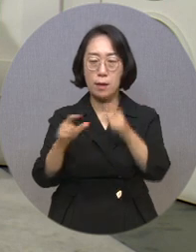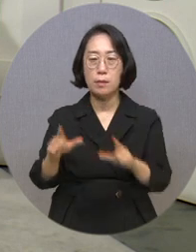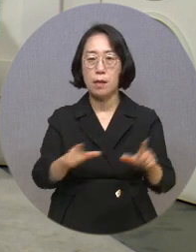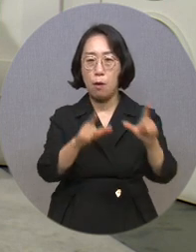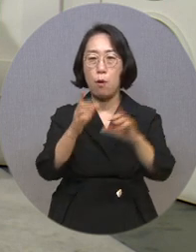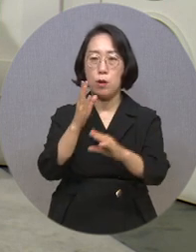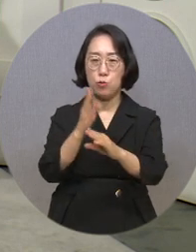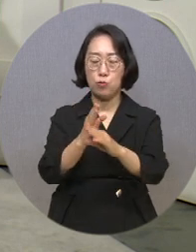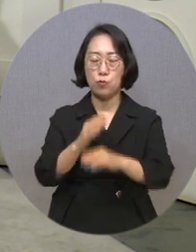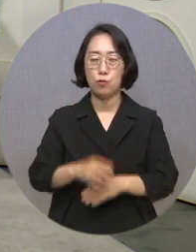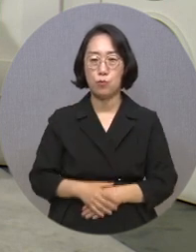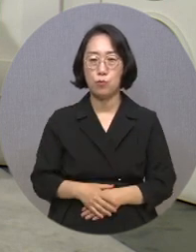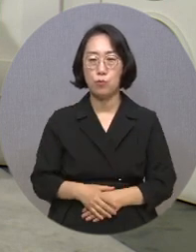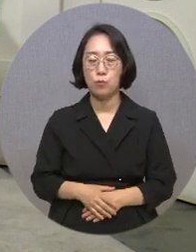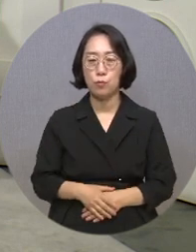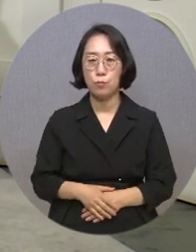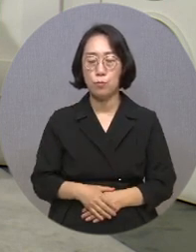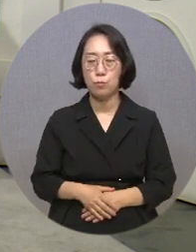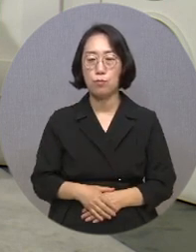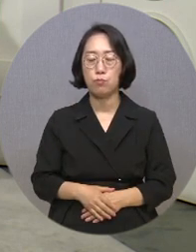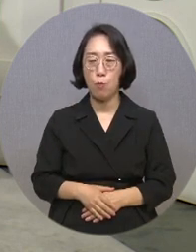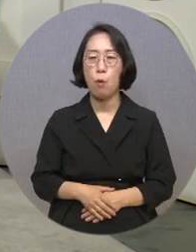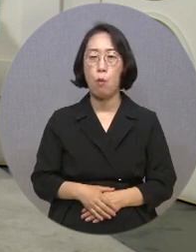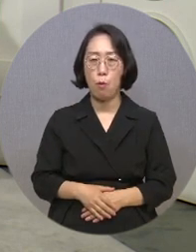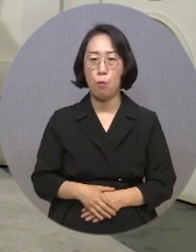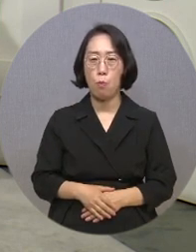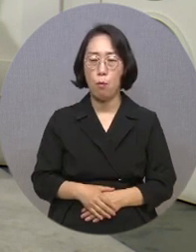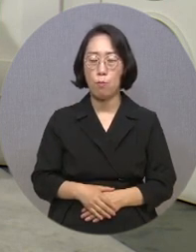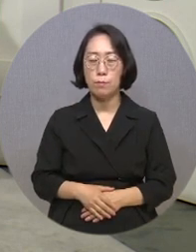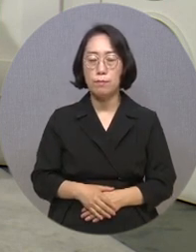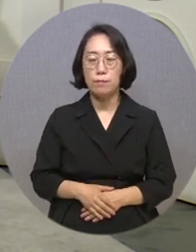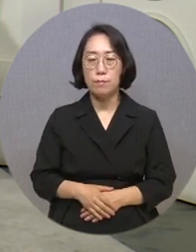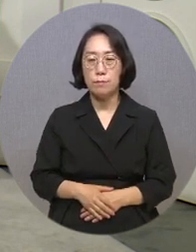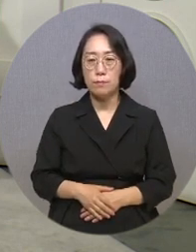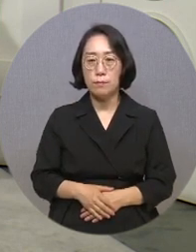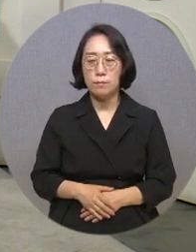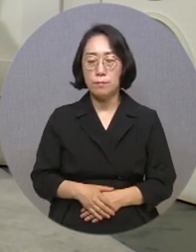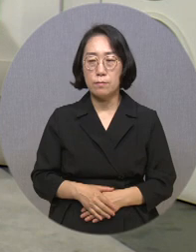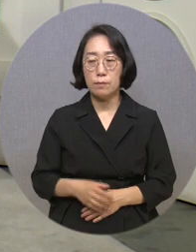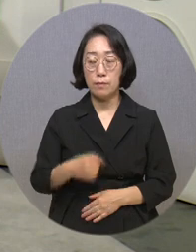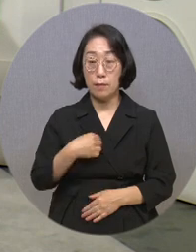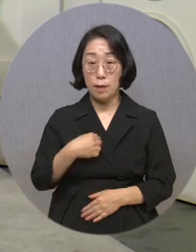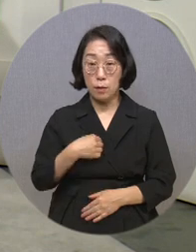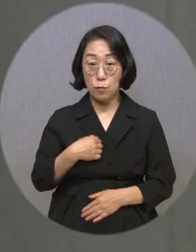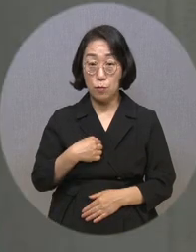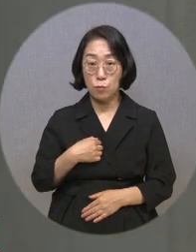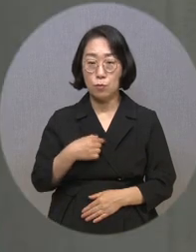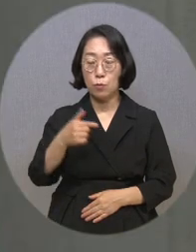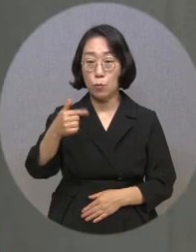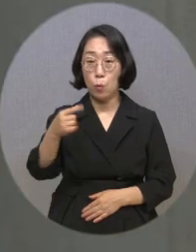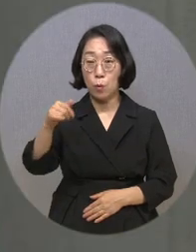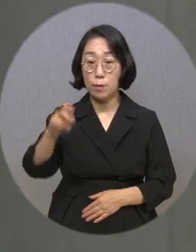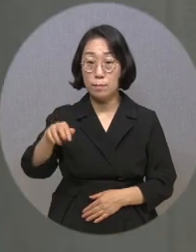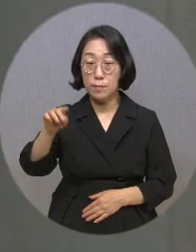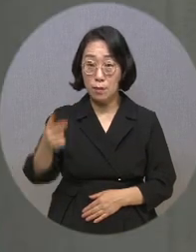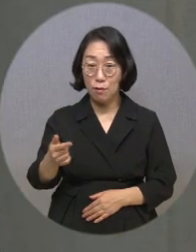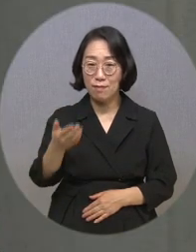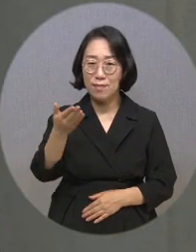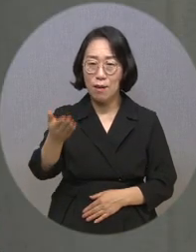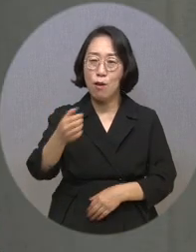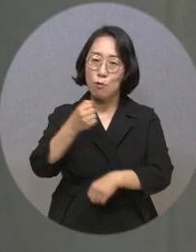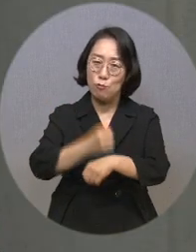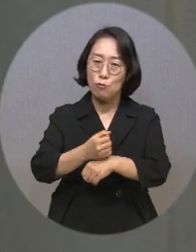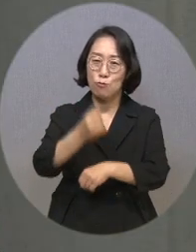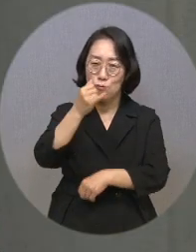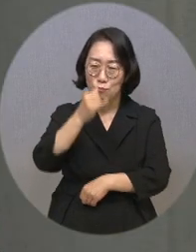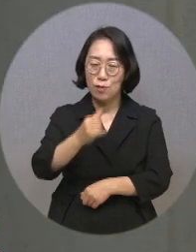그 뭐 좀 얘기를 듣다 보니까 저래도 녹음선 씨한테 큰 상을 드리고 싶을